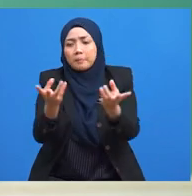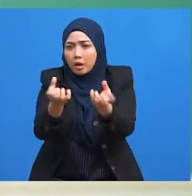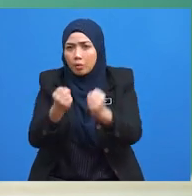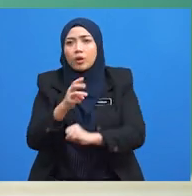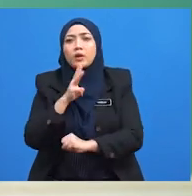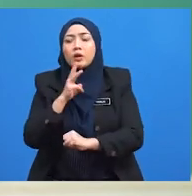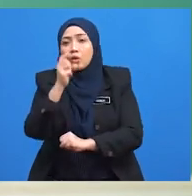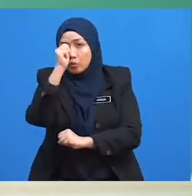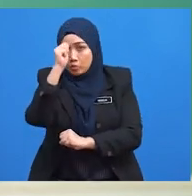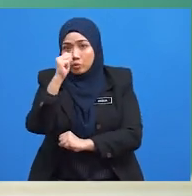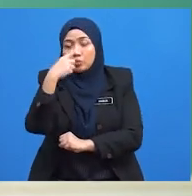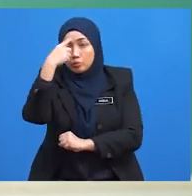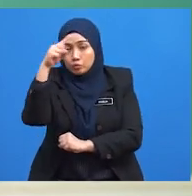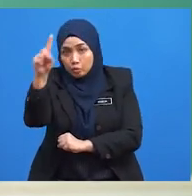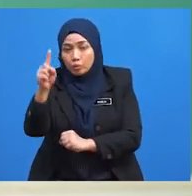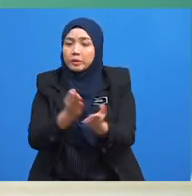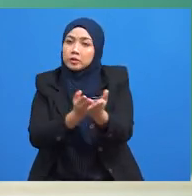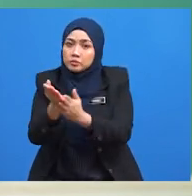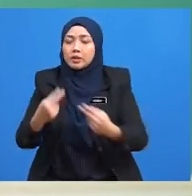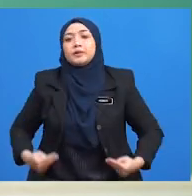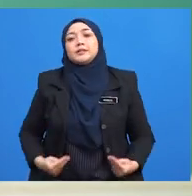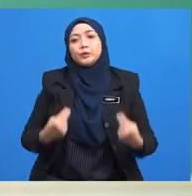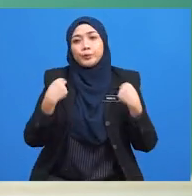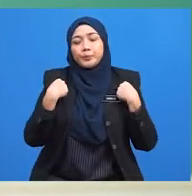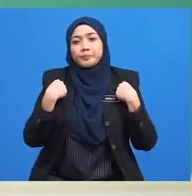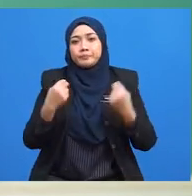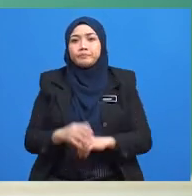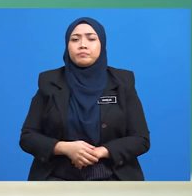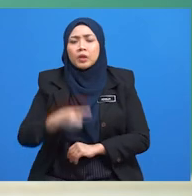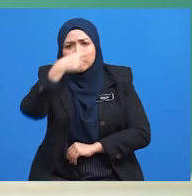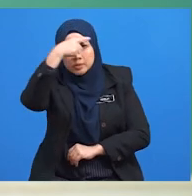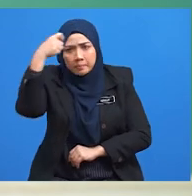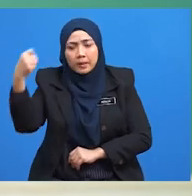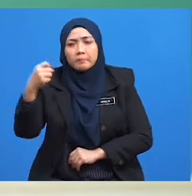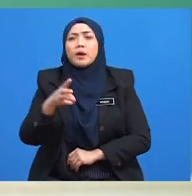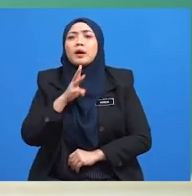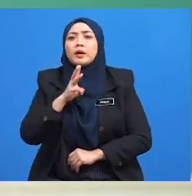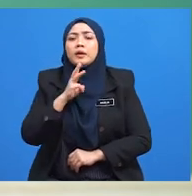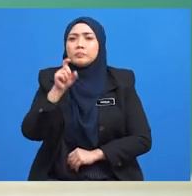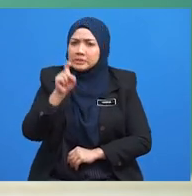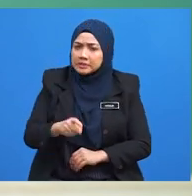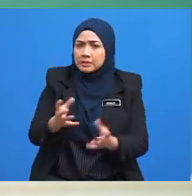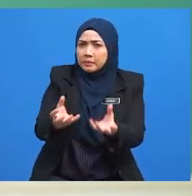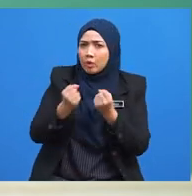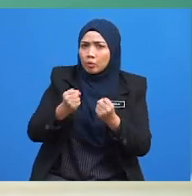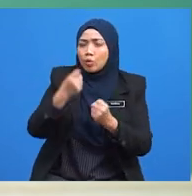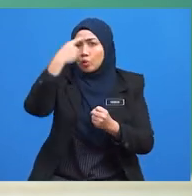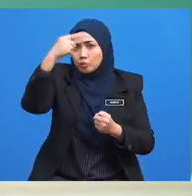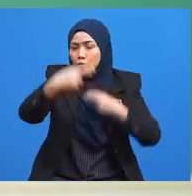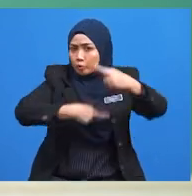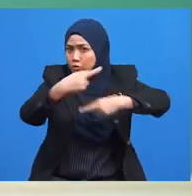untuk meneruskan kelangsungan hidup. Hal ini demikian kerana air diperlukan untuk proses